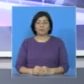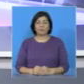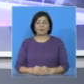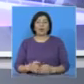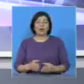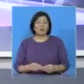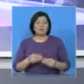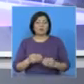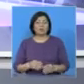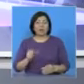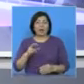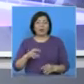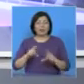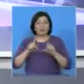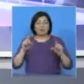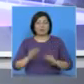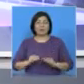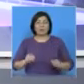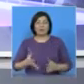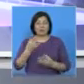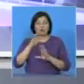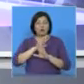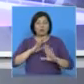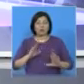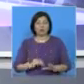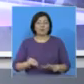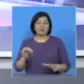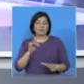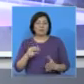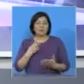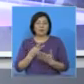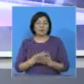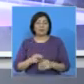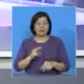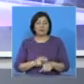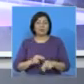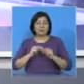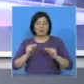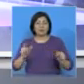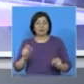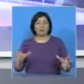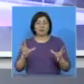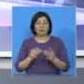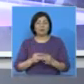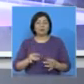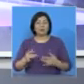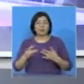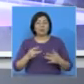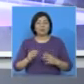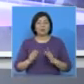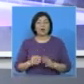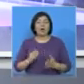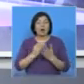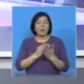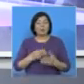Алайла 16 орталығы бүлдіршіндерге ұмытылмас сәт сыйлады. Медицина және педагог қызметкерлері бірігіп концерттік бағдарлама ұсынды.